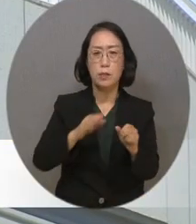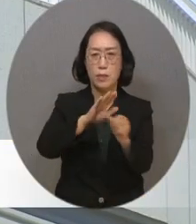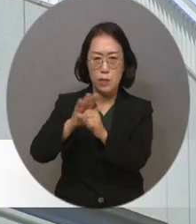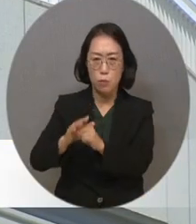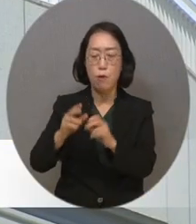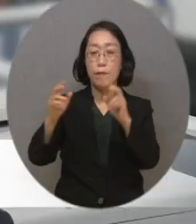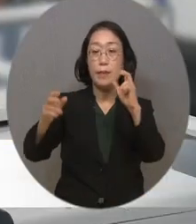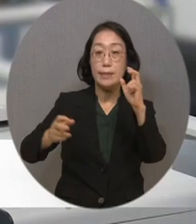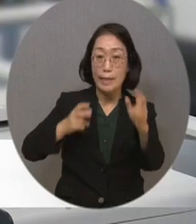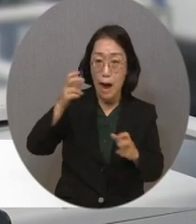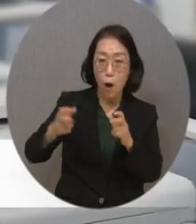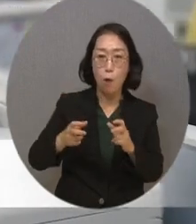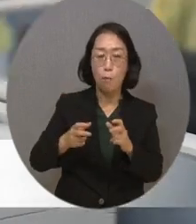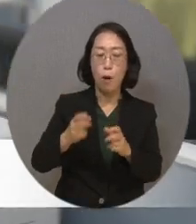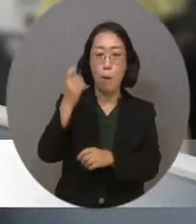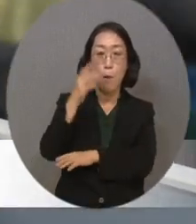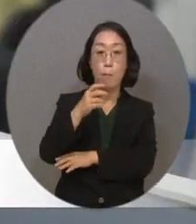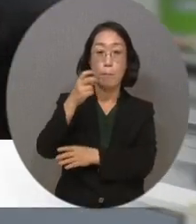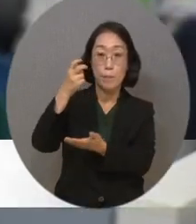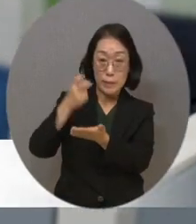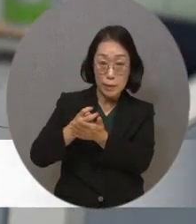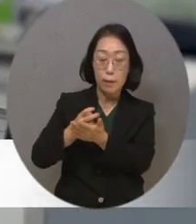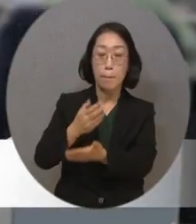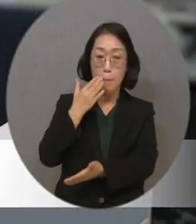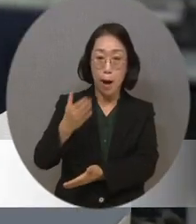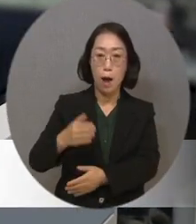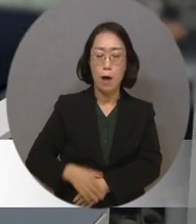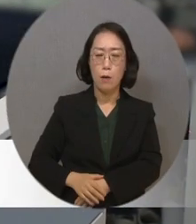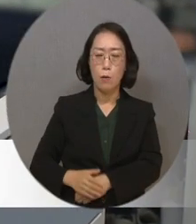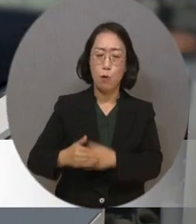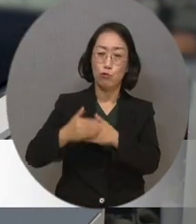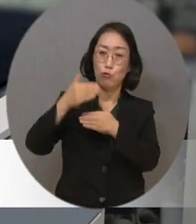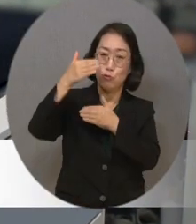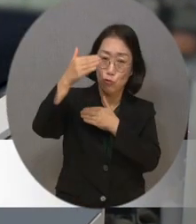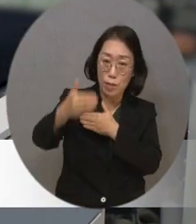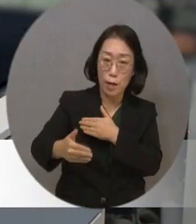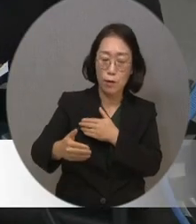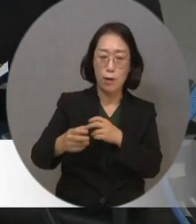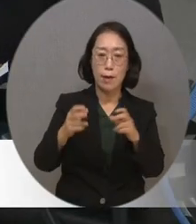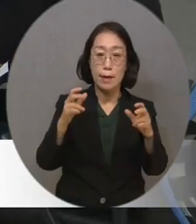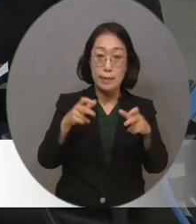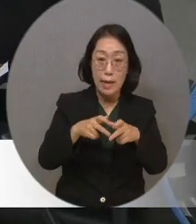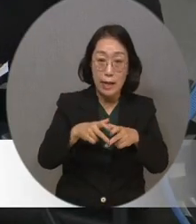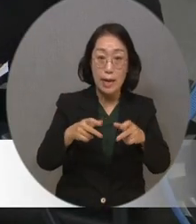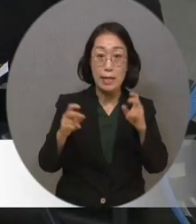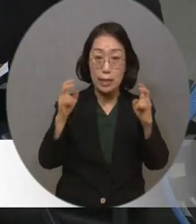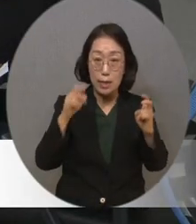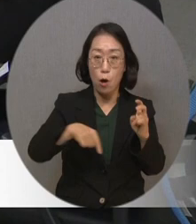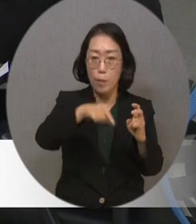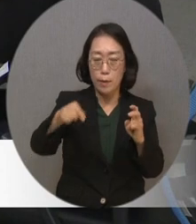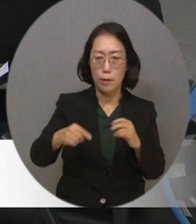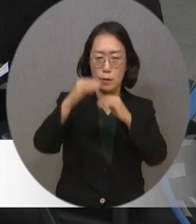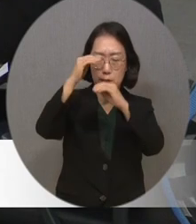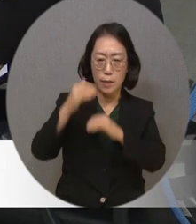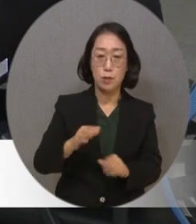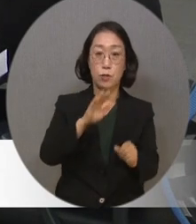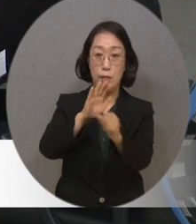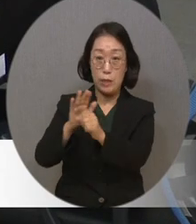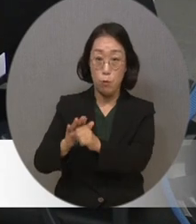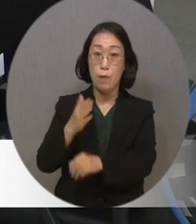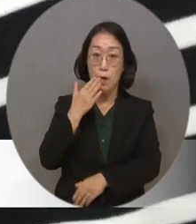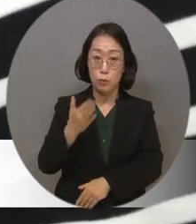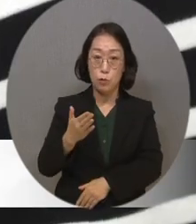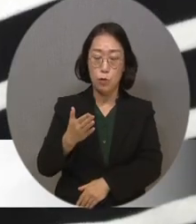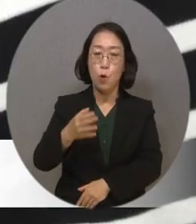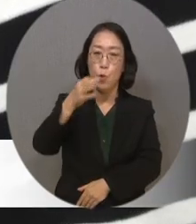사업에 법적 근거가 마련되고 중장기적으로 장애인 기업에 대한 체계적인 지원계획이 수립돼